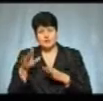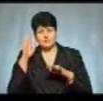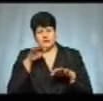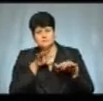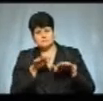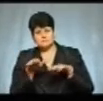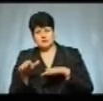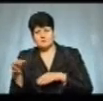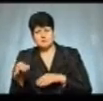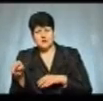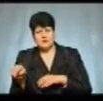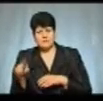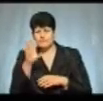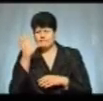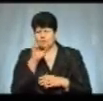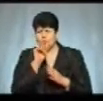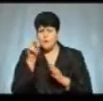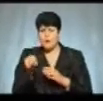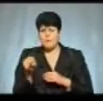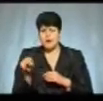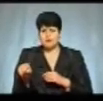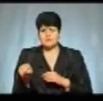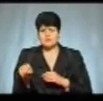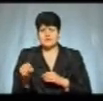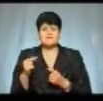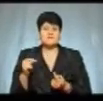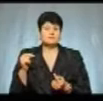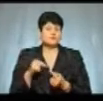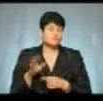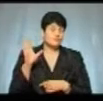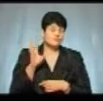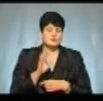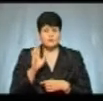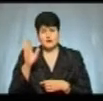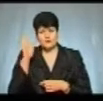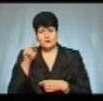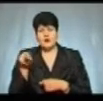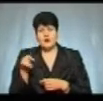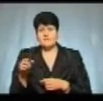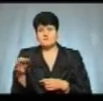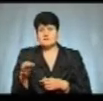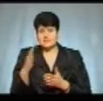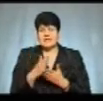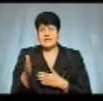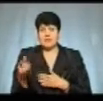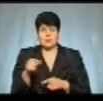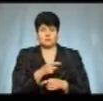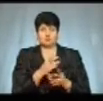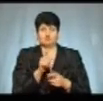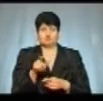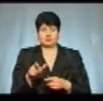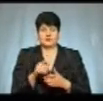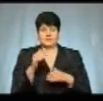вся нечисть попаде до тих, значить, відповідно, все опиниться в ставі. В ставі є риба, тут є люди.